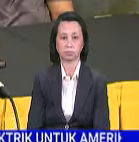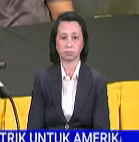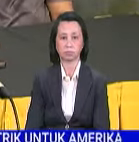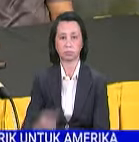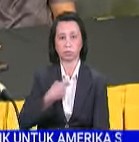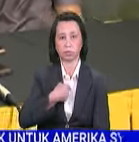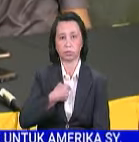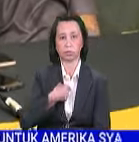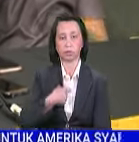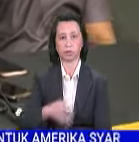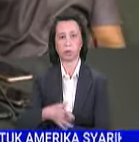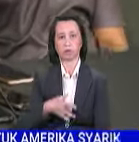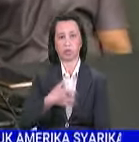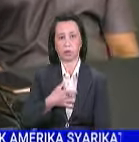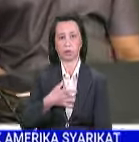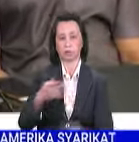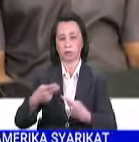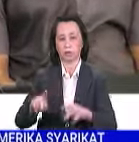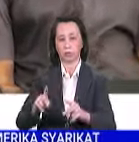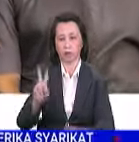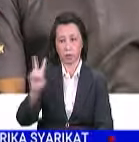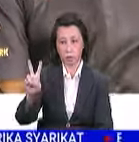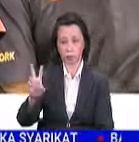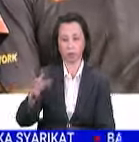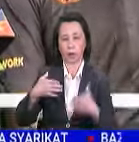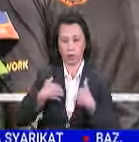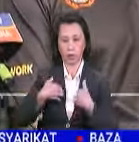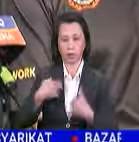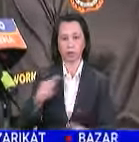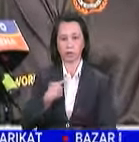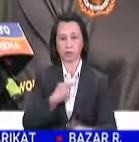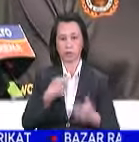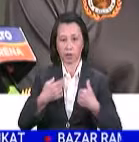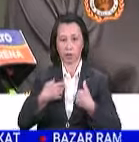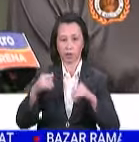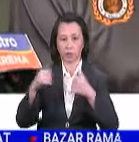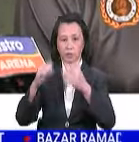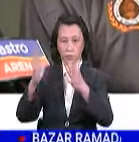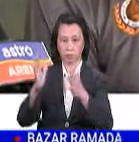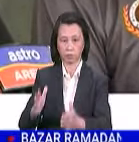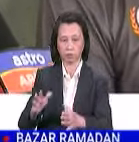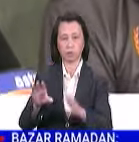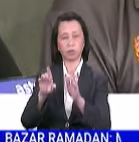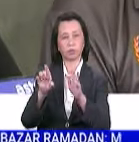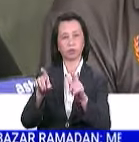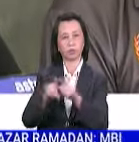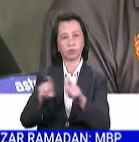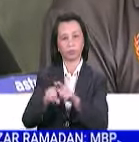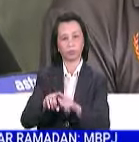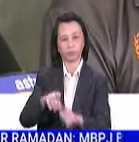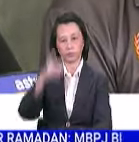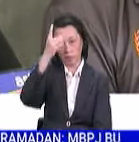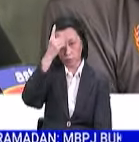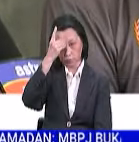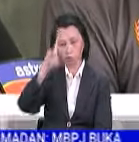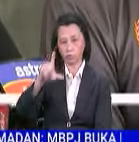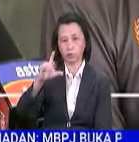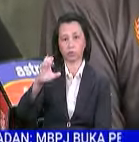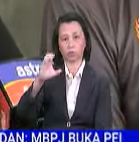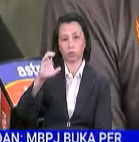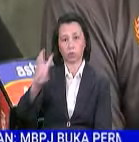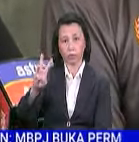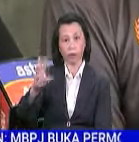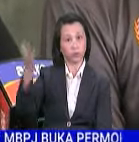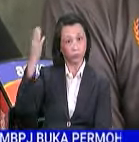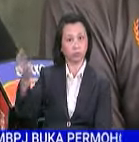Saya rasa peluang kedua itu wujud pada semua saya. Kita mempunyai atlet yang pernah Lee Chong Wei, Datuk Lee Chong Wei, pernah datang balik. Kita